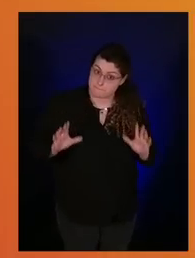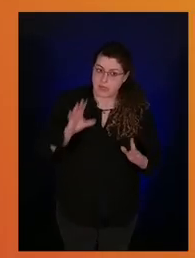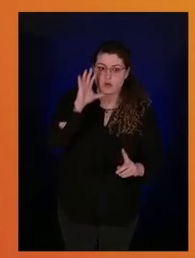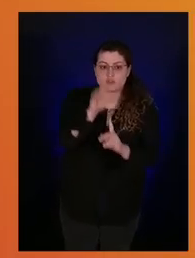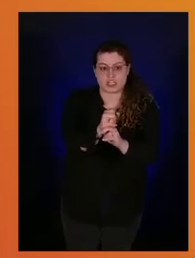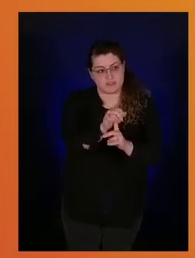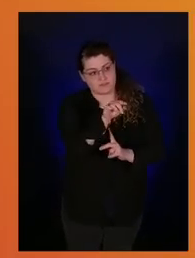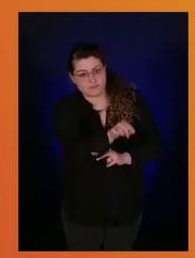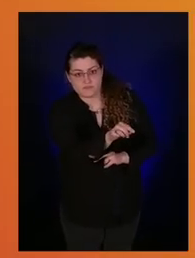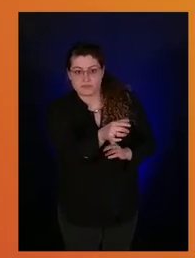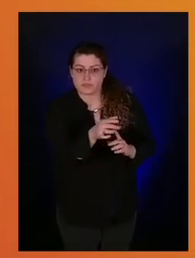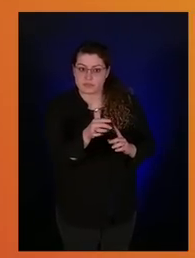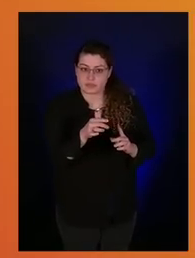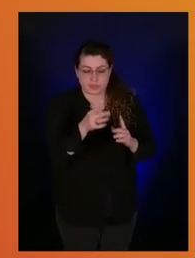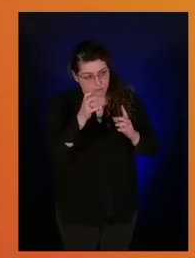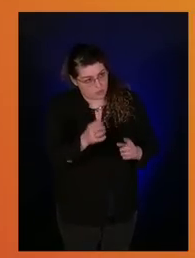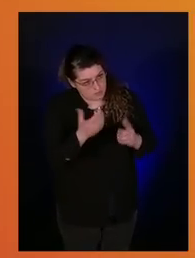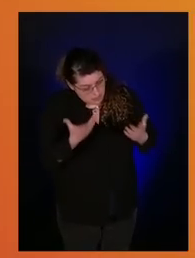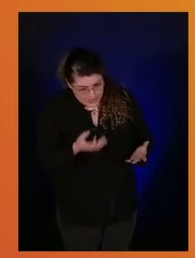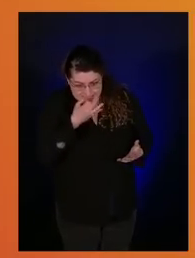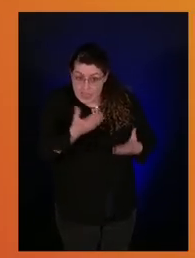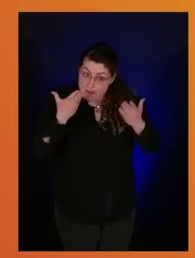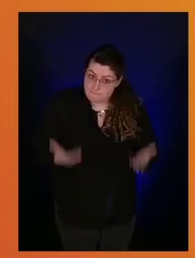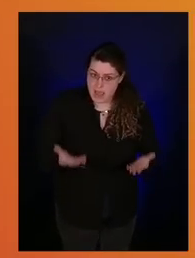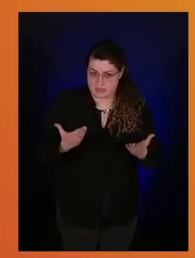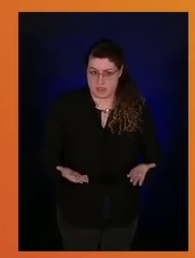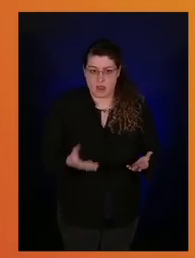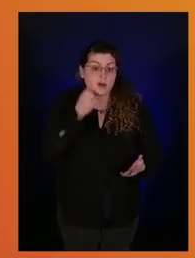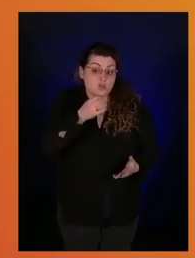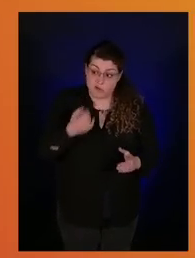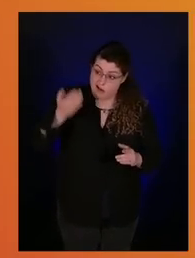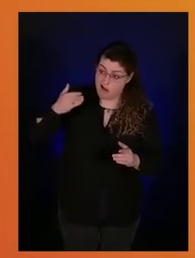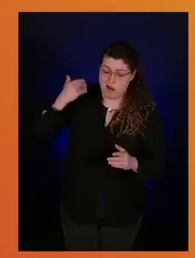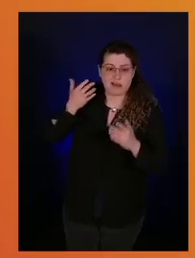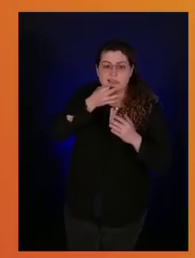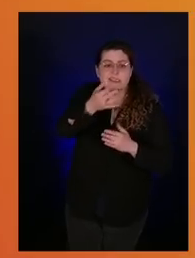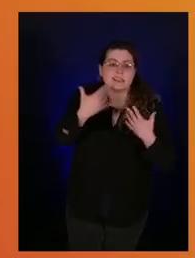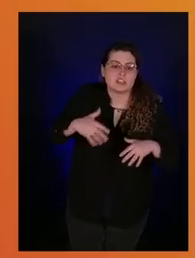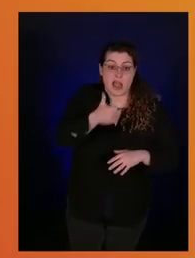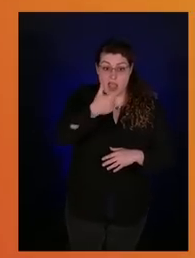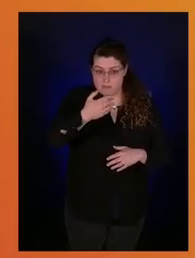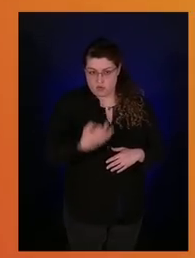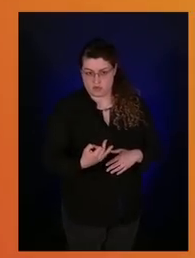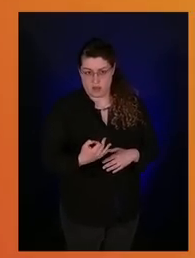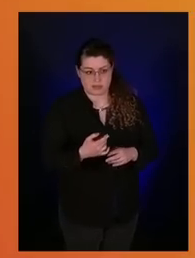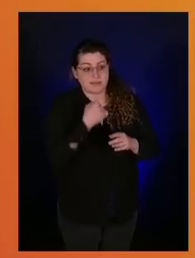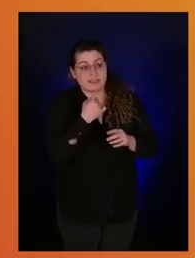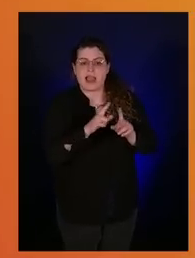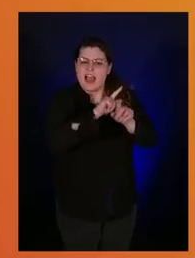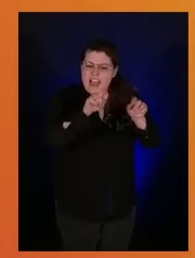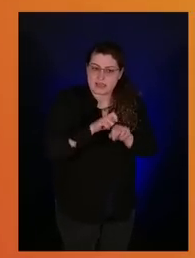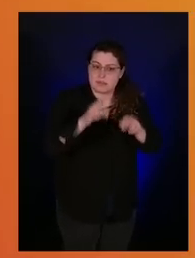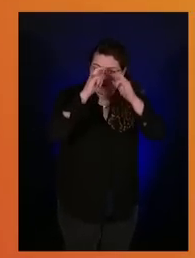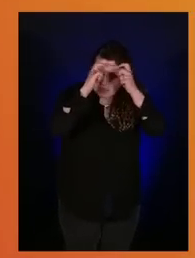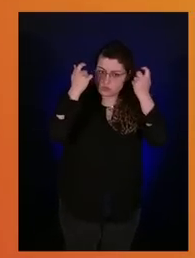d'atteindre ce que l'on se dit maintenant et qu'on se dit souvent, le 1%, le respect statutaire.